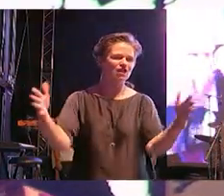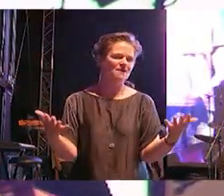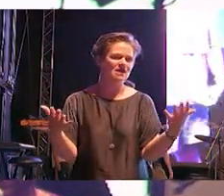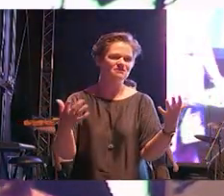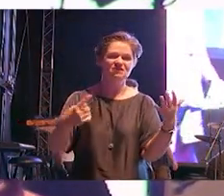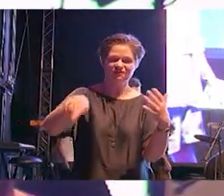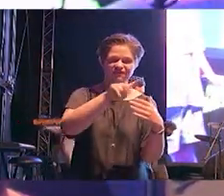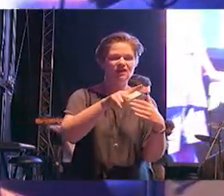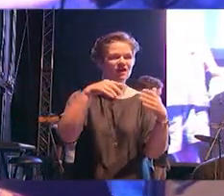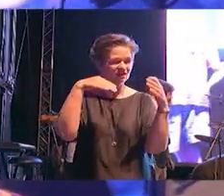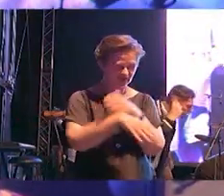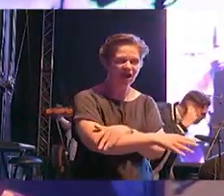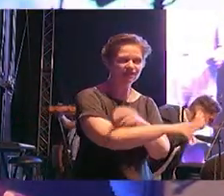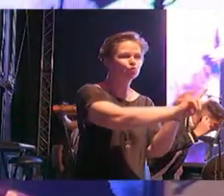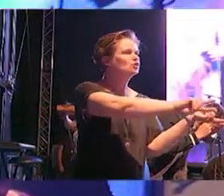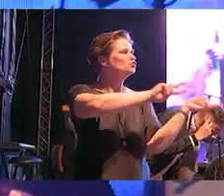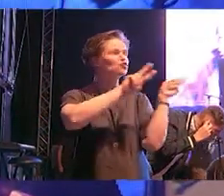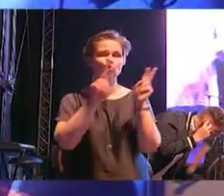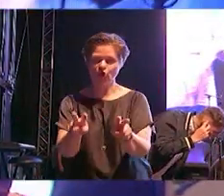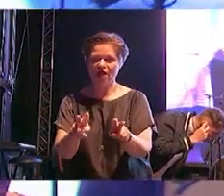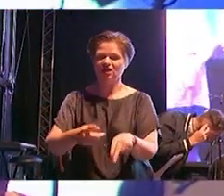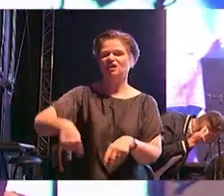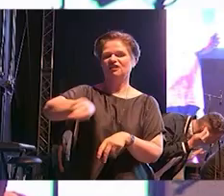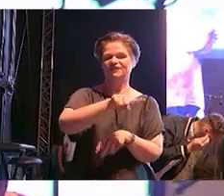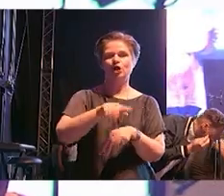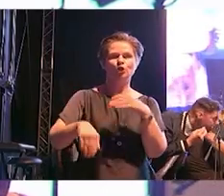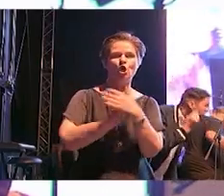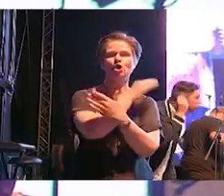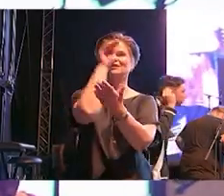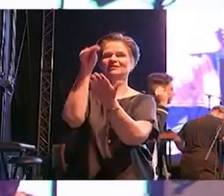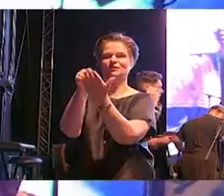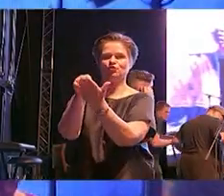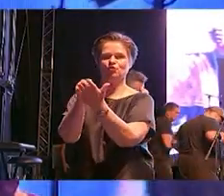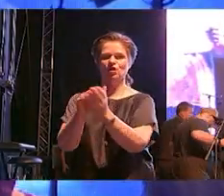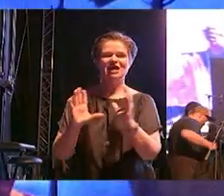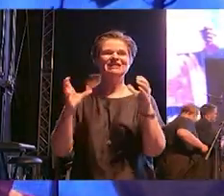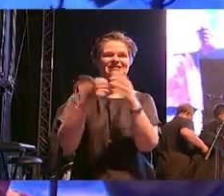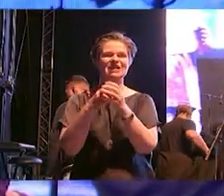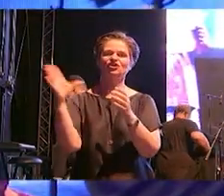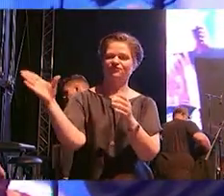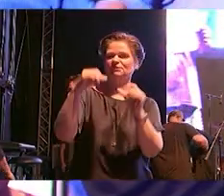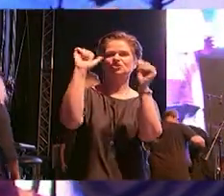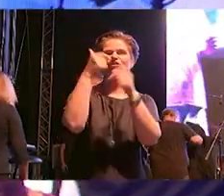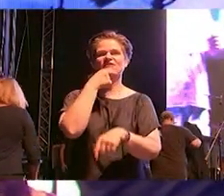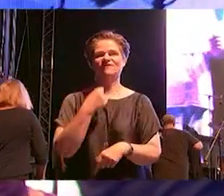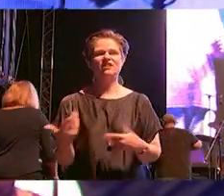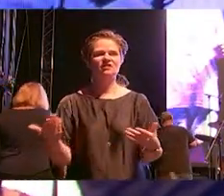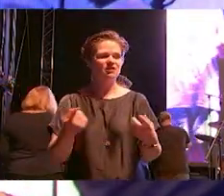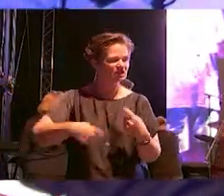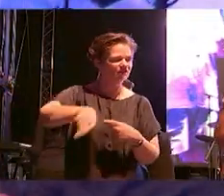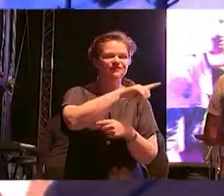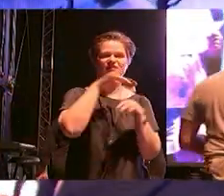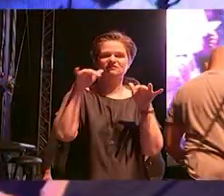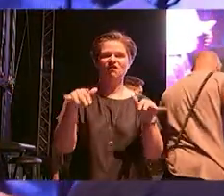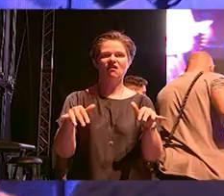die gegangen sind und jetzt zurückkehren. Wir sind die, die neu hinzugekommen sind und diese Gesellschaft mitgestalten wollen. Wir sind die,